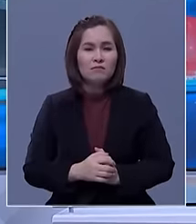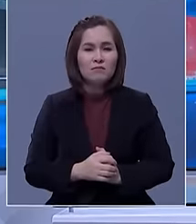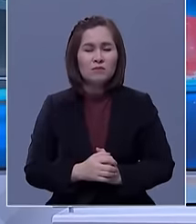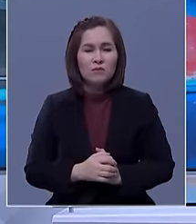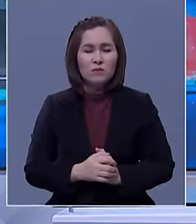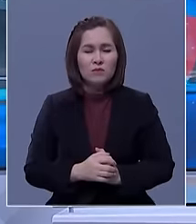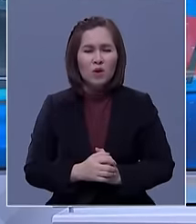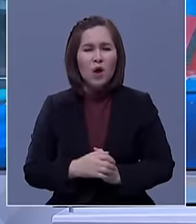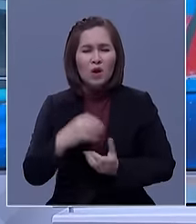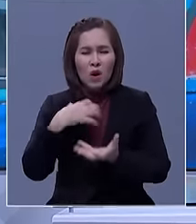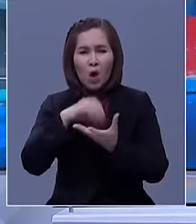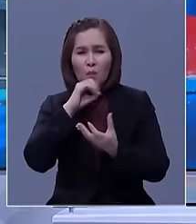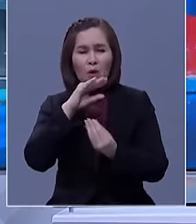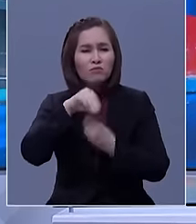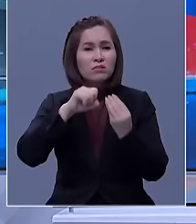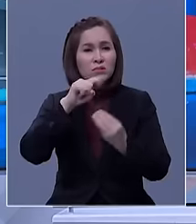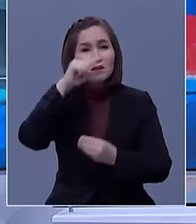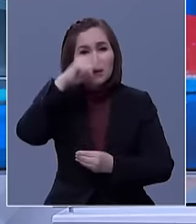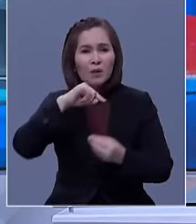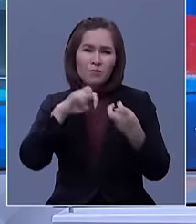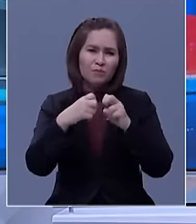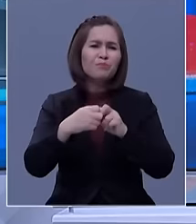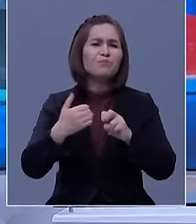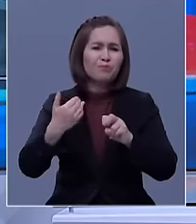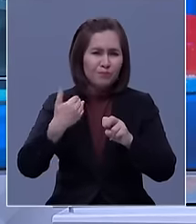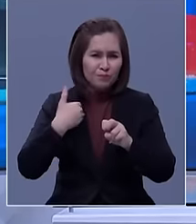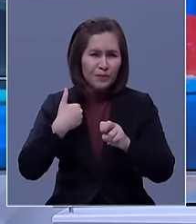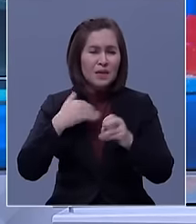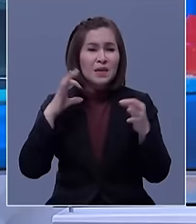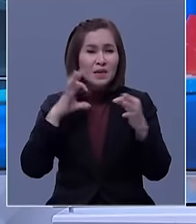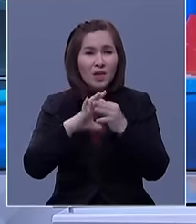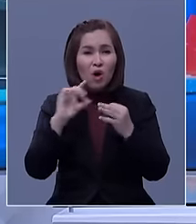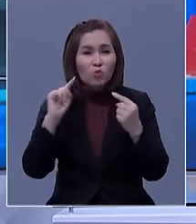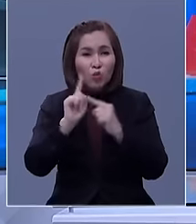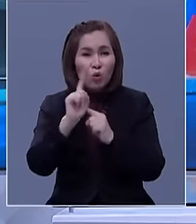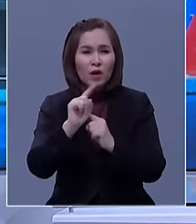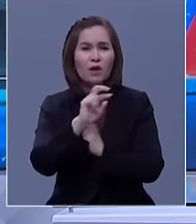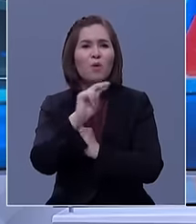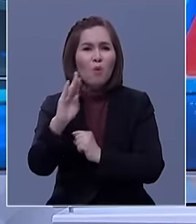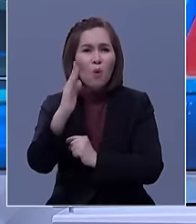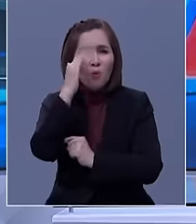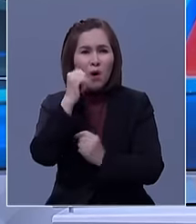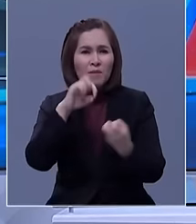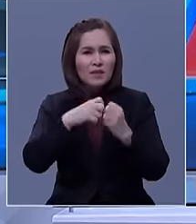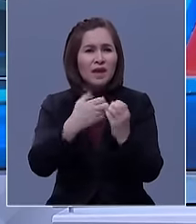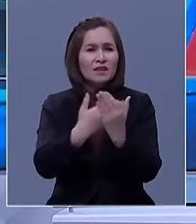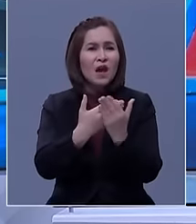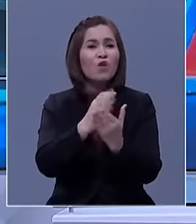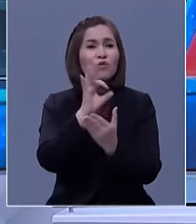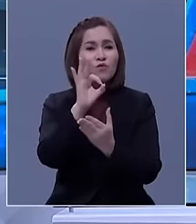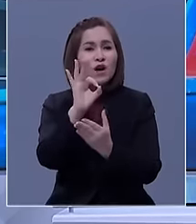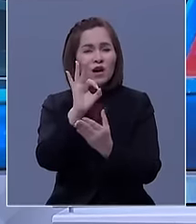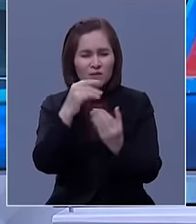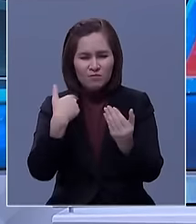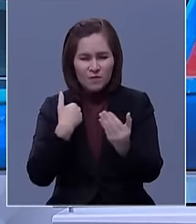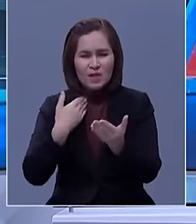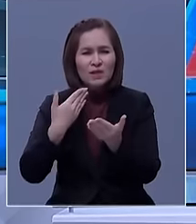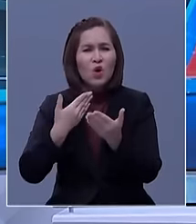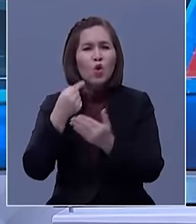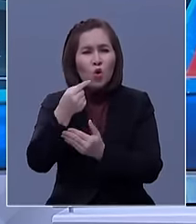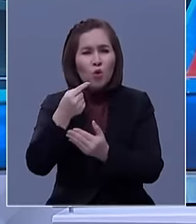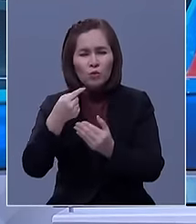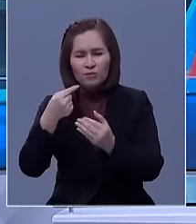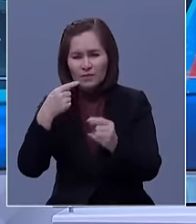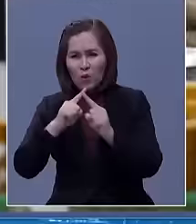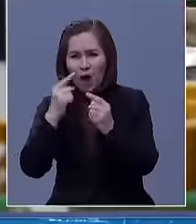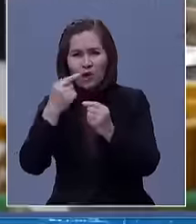เศรษฐกิจของไทยเรามีปัญหาเรื่องของเป็นปัญหาเชิงโครงสร้างแม้เงินเฟ้อจะติดลบแต่ว่าการลดดอกเบี้ยเนี่ยก็